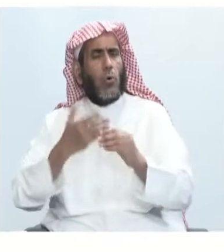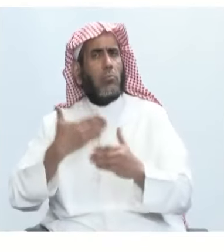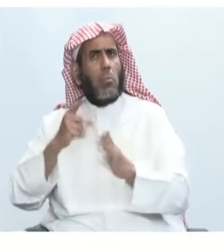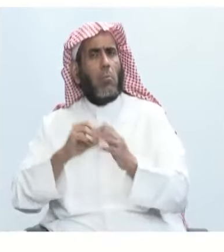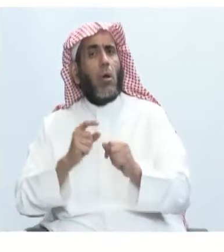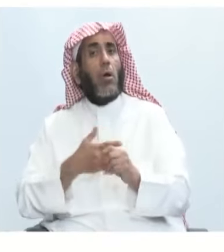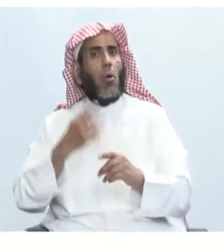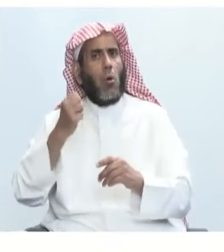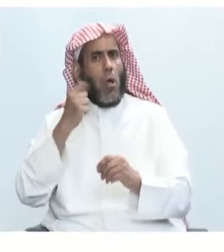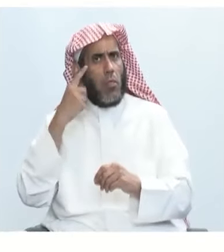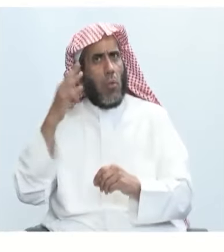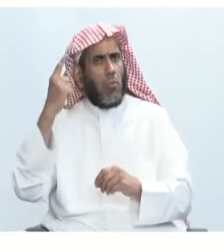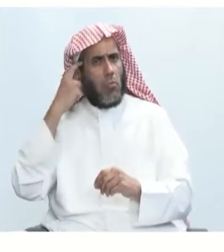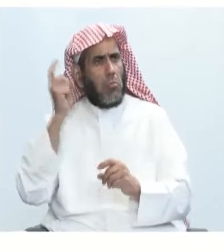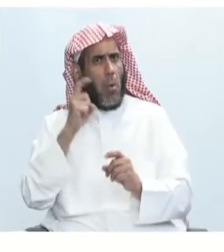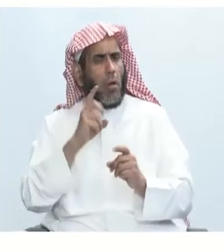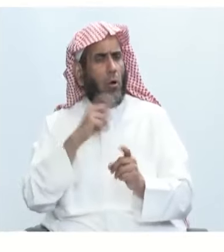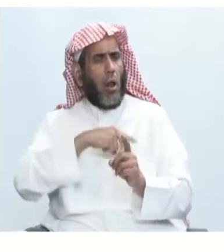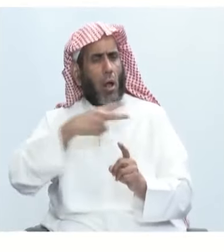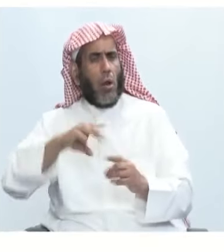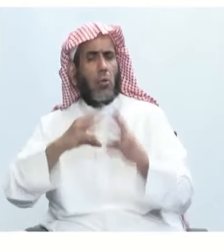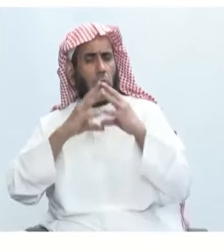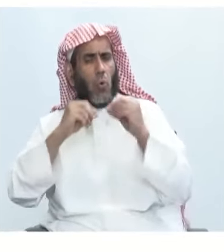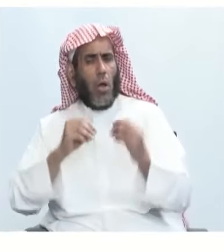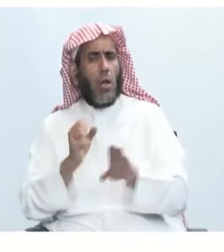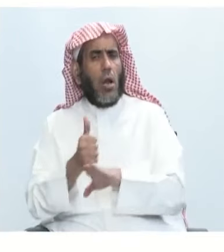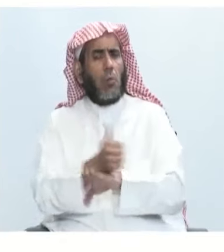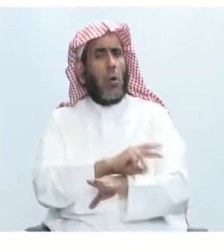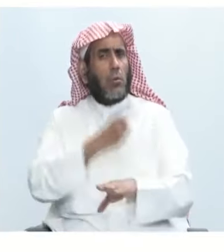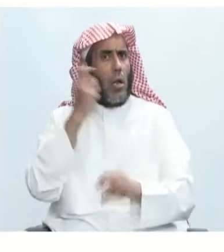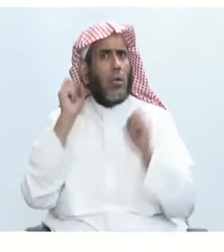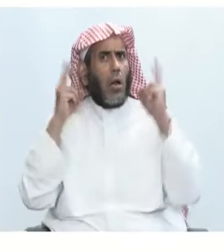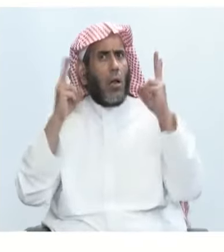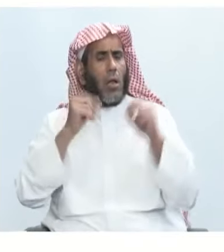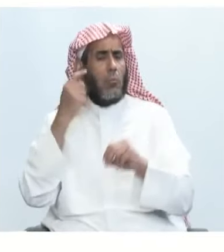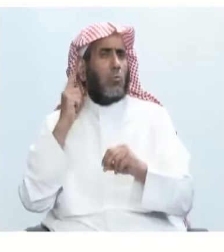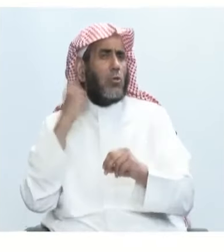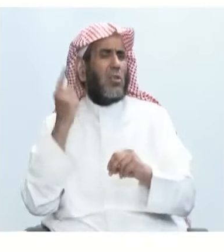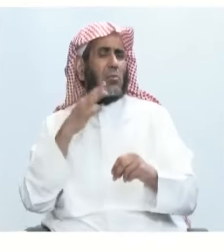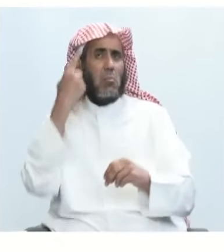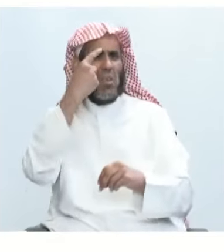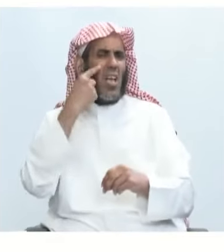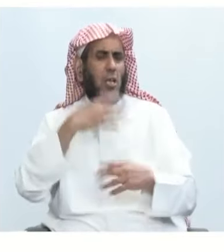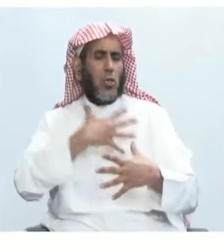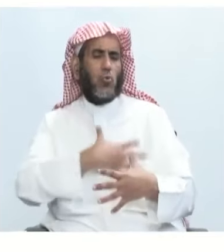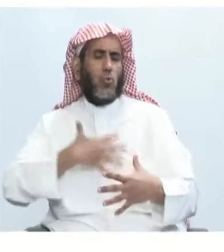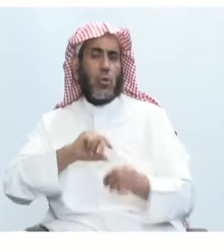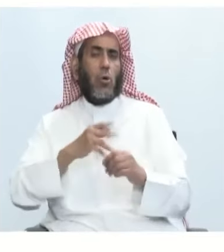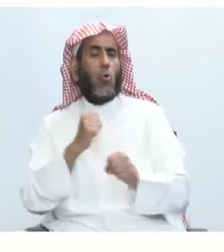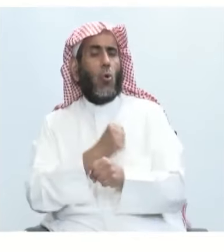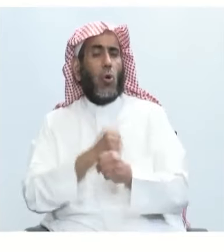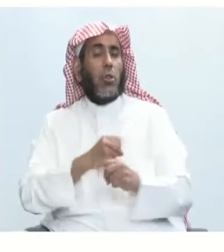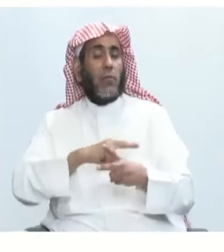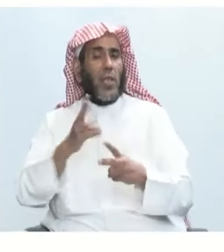بما يضمن اقتناع الاخرين بها ايضا تحلل الانماط الادراكيه للمستمع بصري سمعي شعوري وتوظف